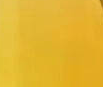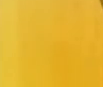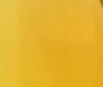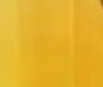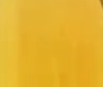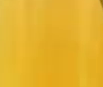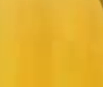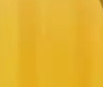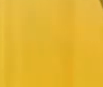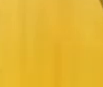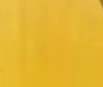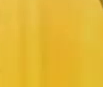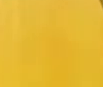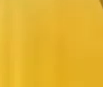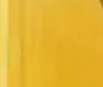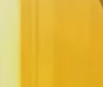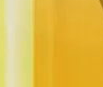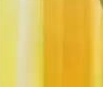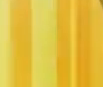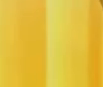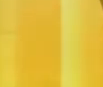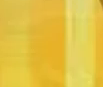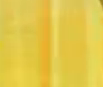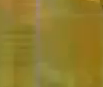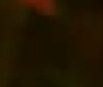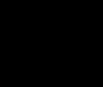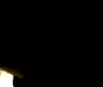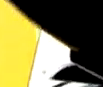حولنا، فالعاقل من تعب بغيره.